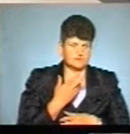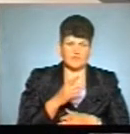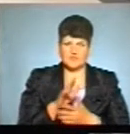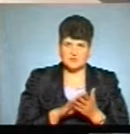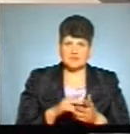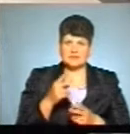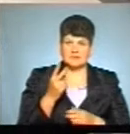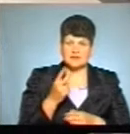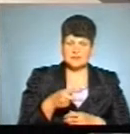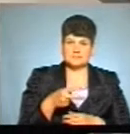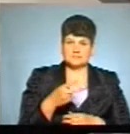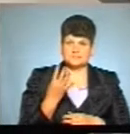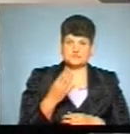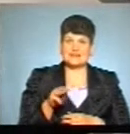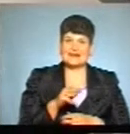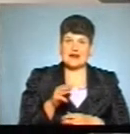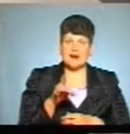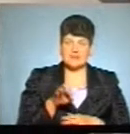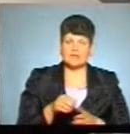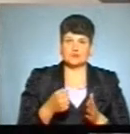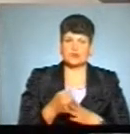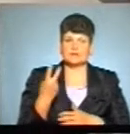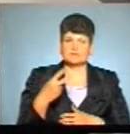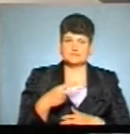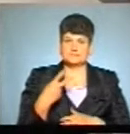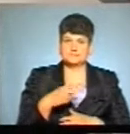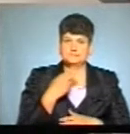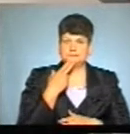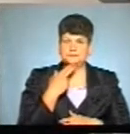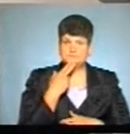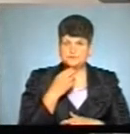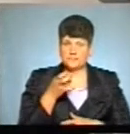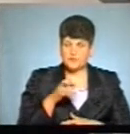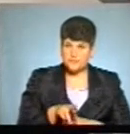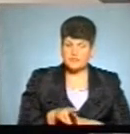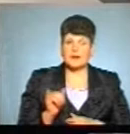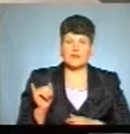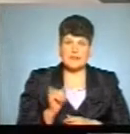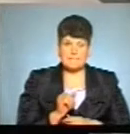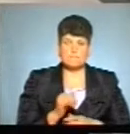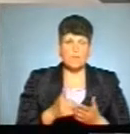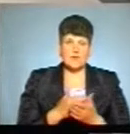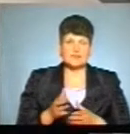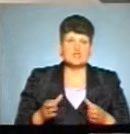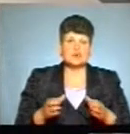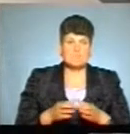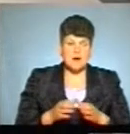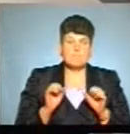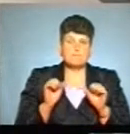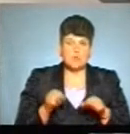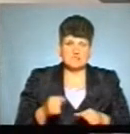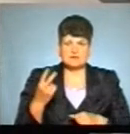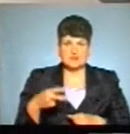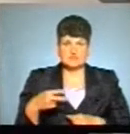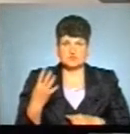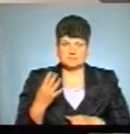24 травня по 20 червня. Ну і політичні партії могли з